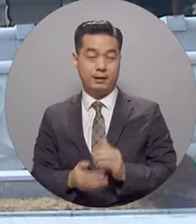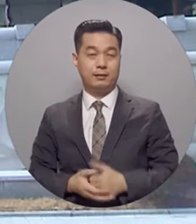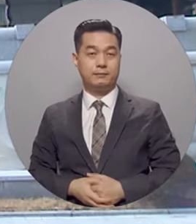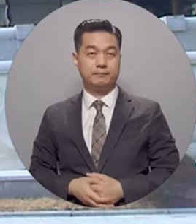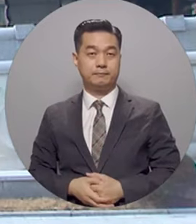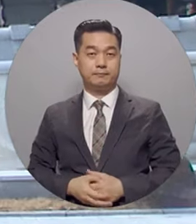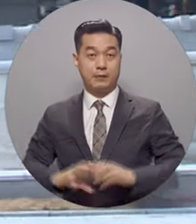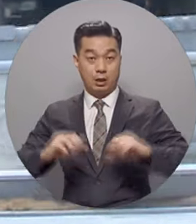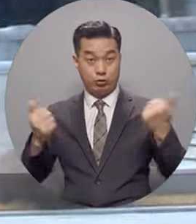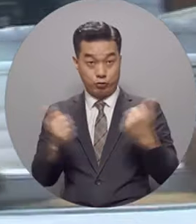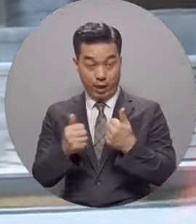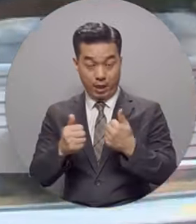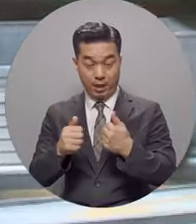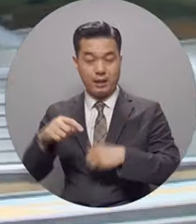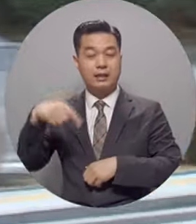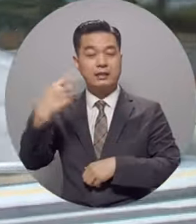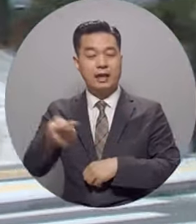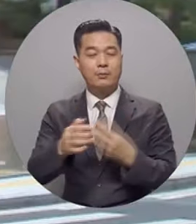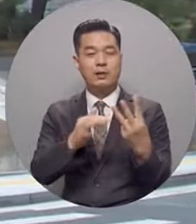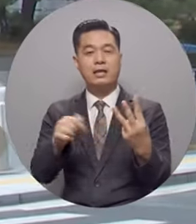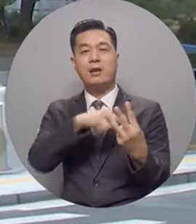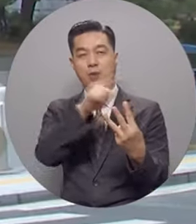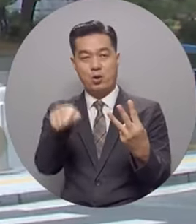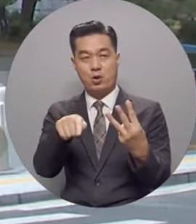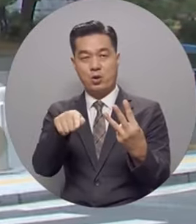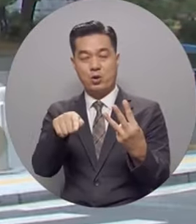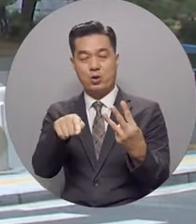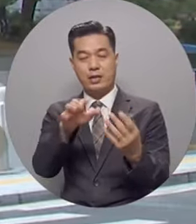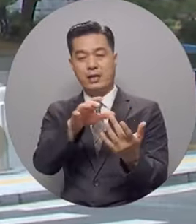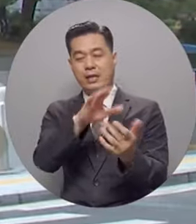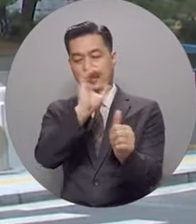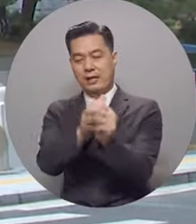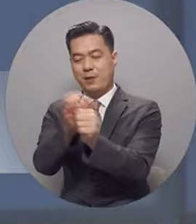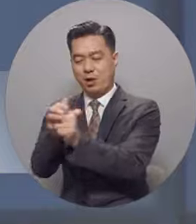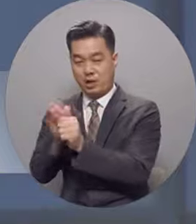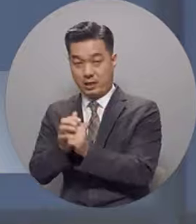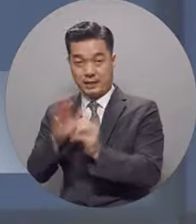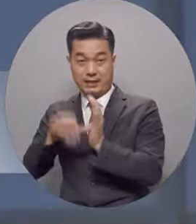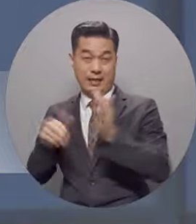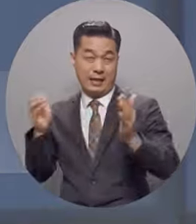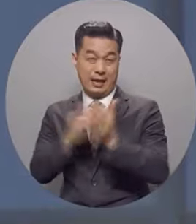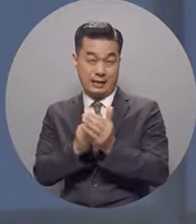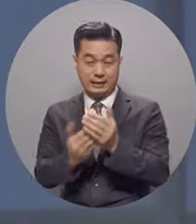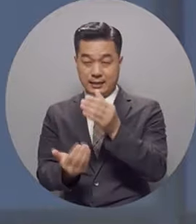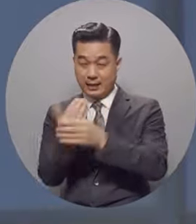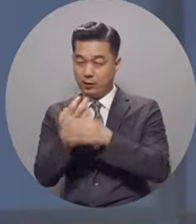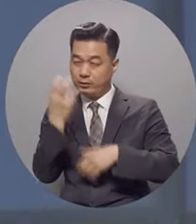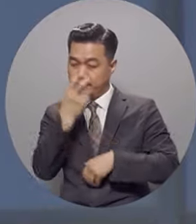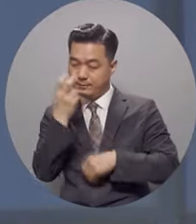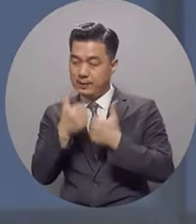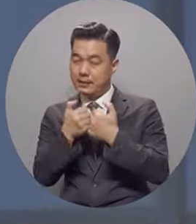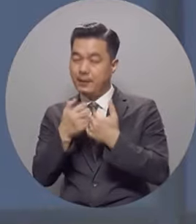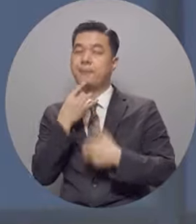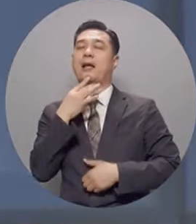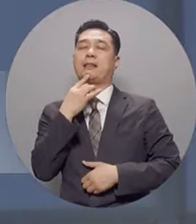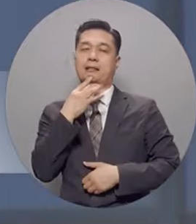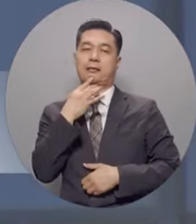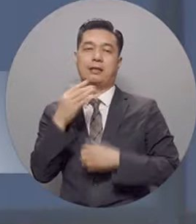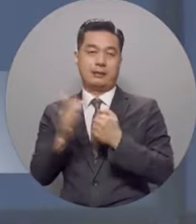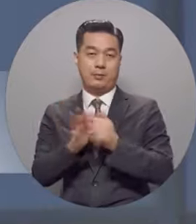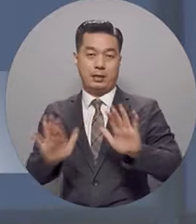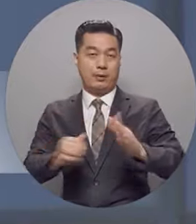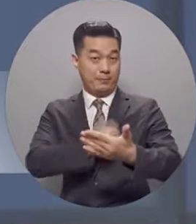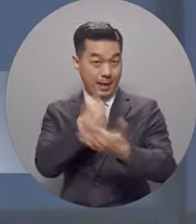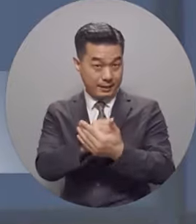국회가 후임자 세명을 추천해 공백을 매울 때까지 사건 심리만 할 수 있다는 겁니다 헌재는 또 이번 판단의